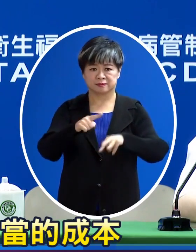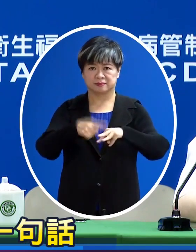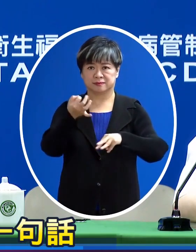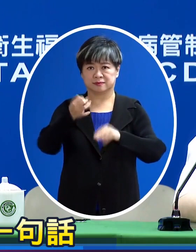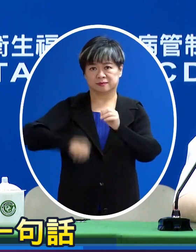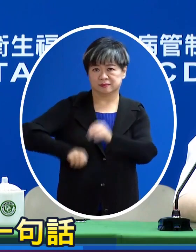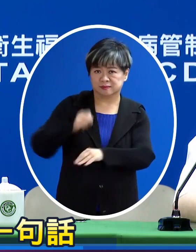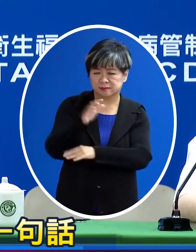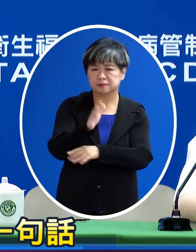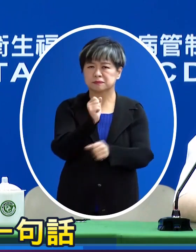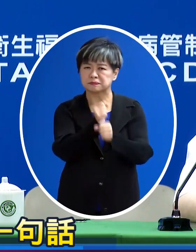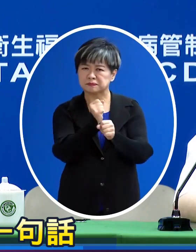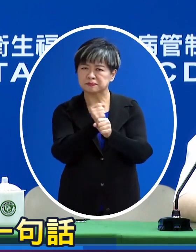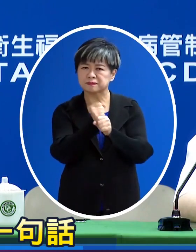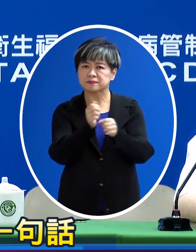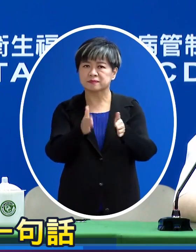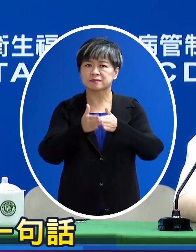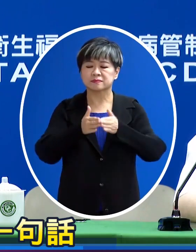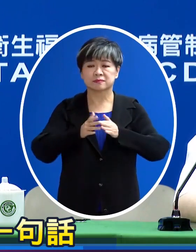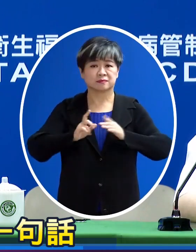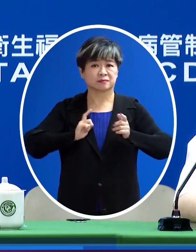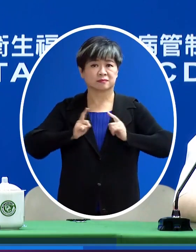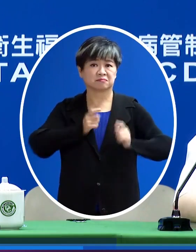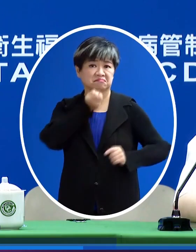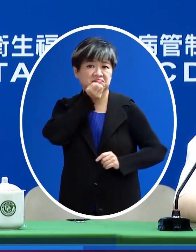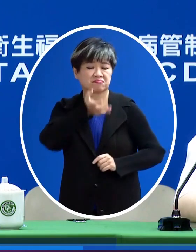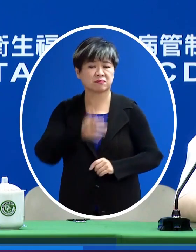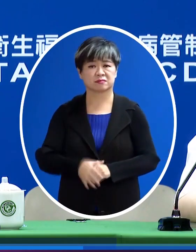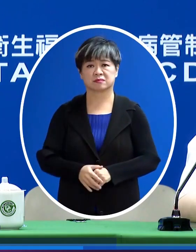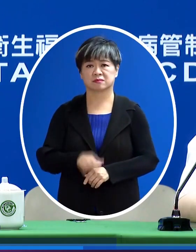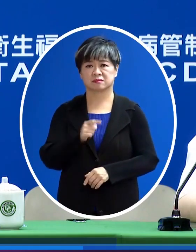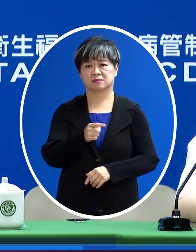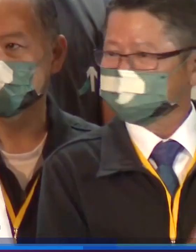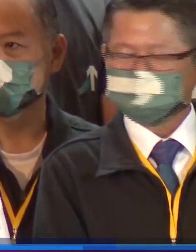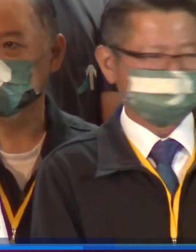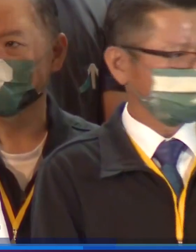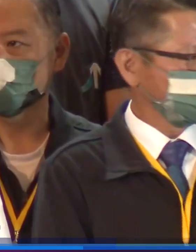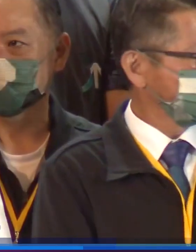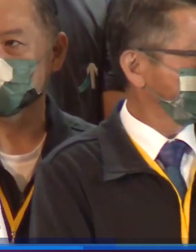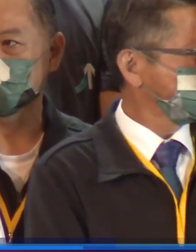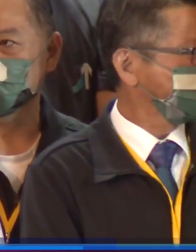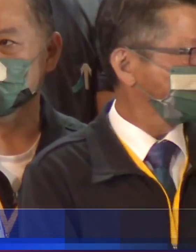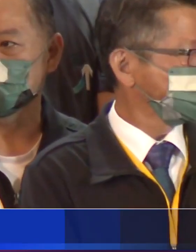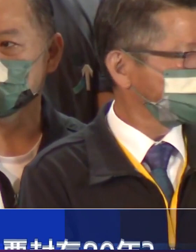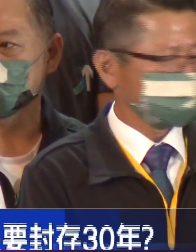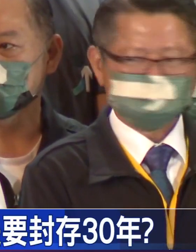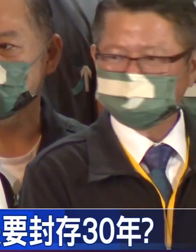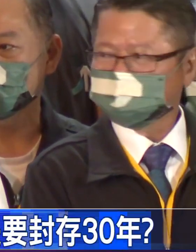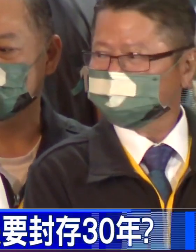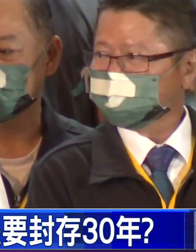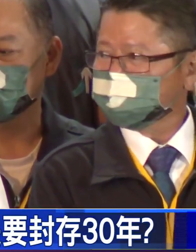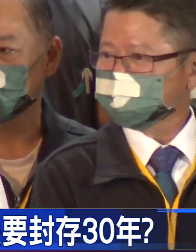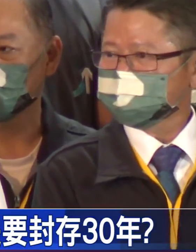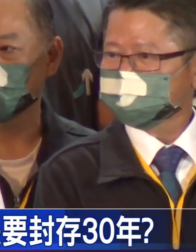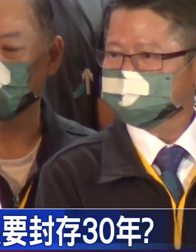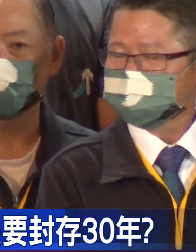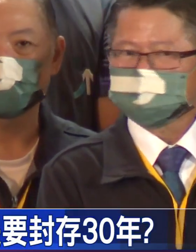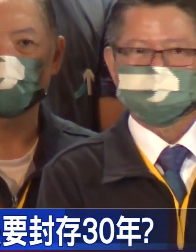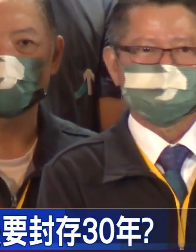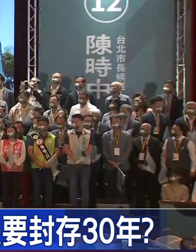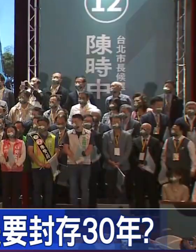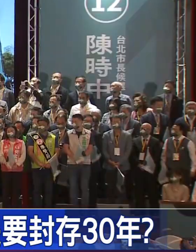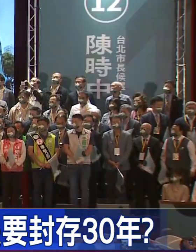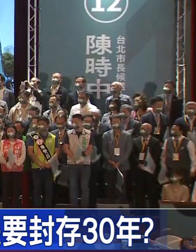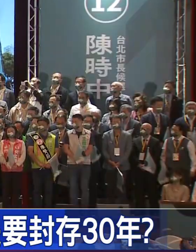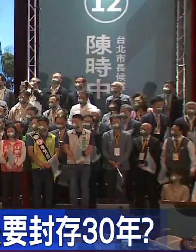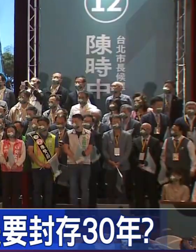哦，那不是说我们随便一句话说啊，什么几百元都贵。 但高端解密时间点敏感，上周卫福部官员夜